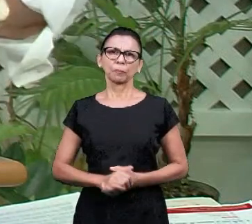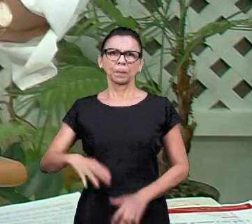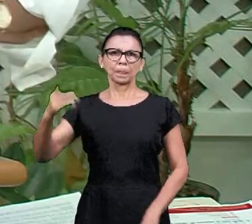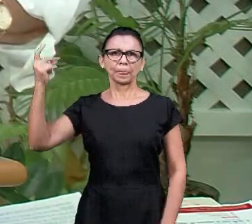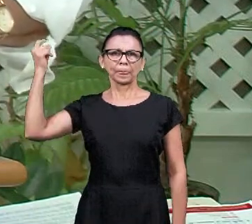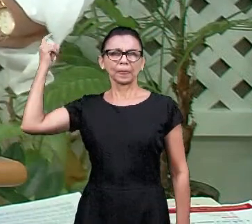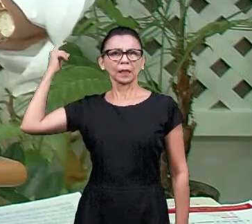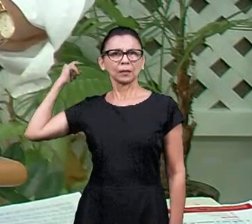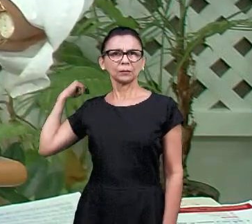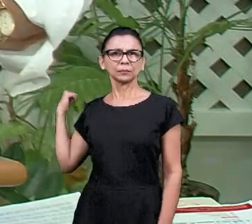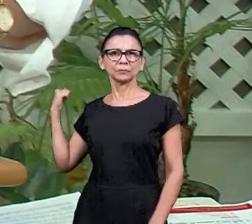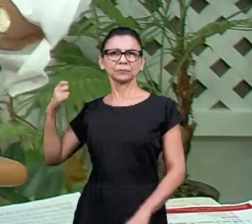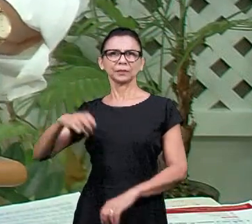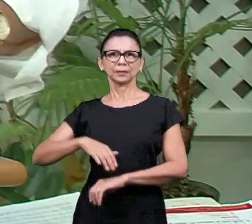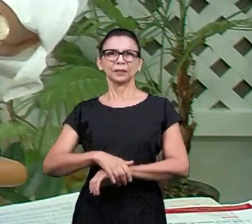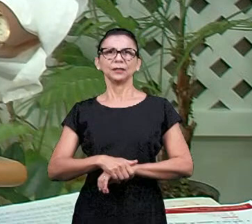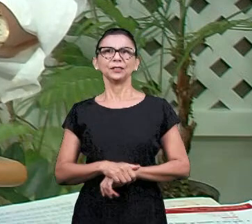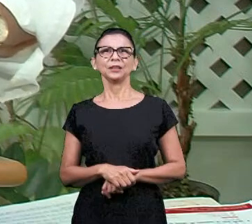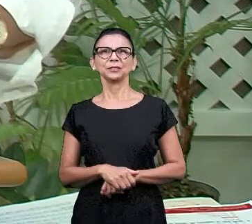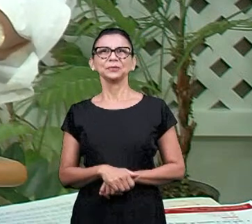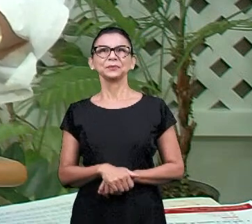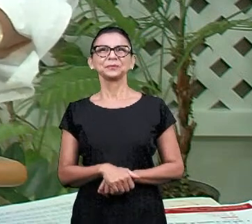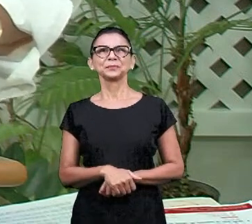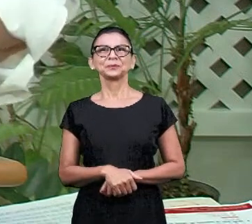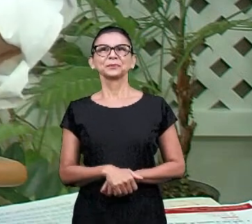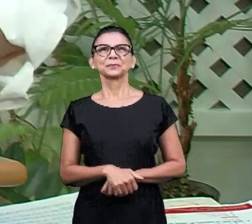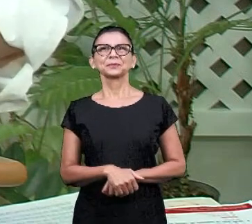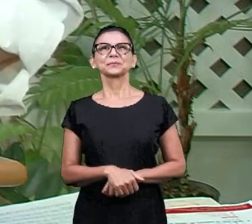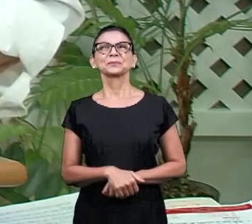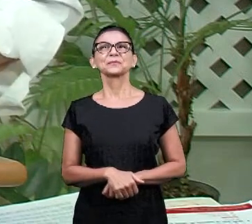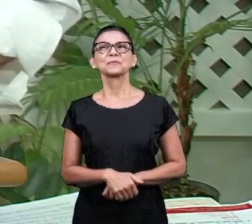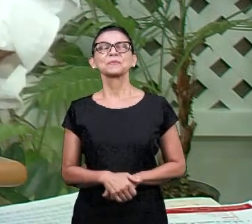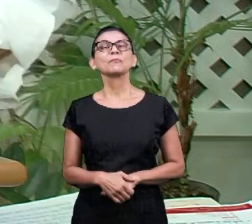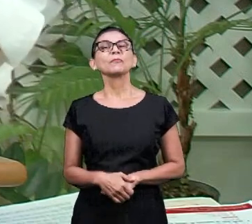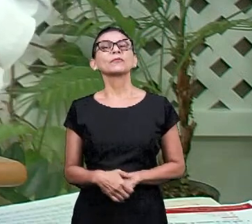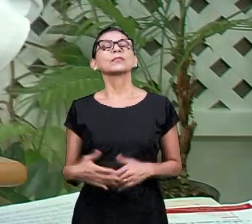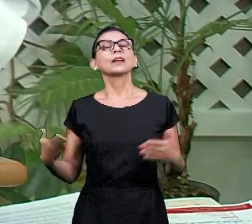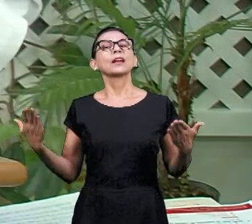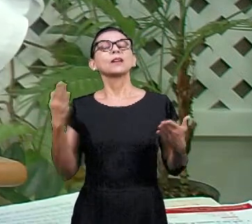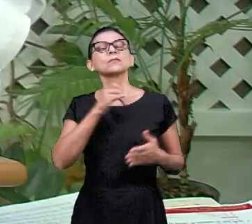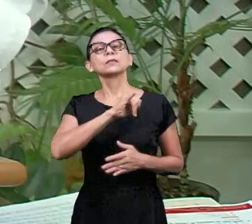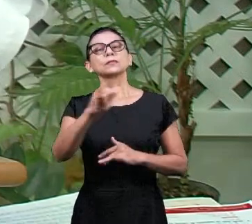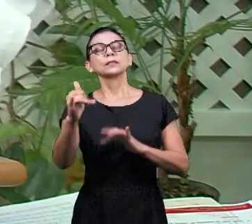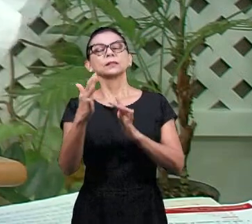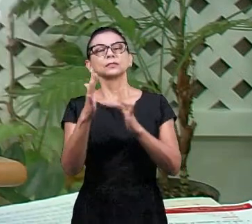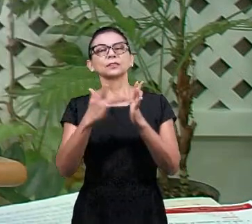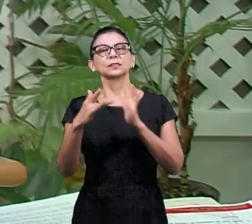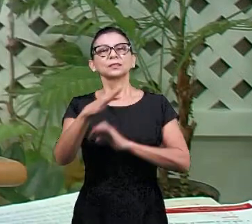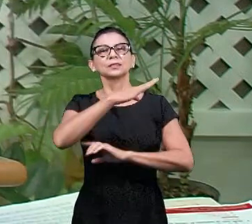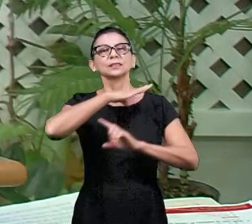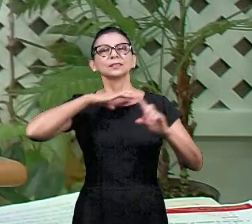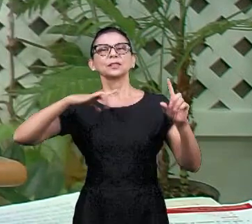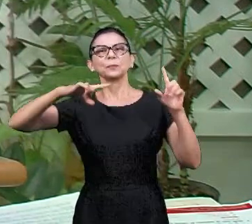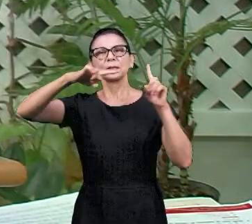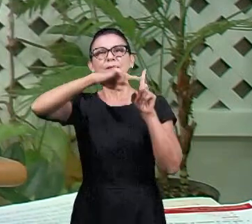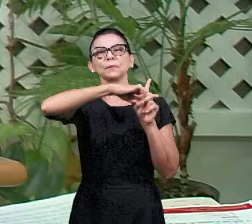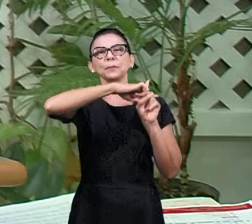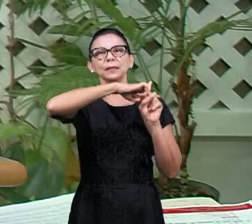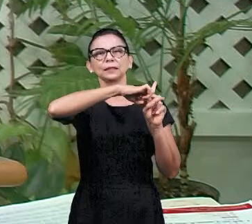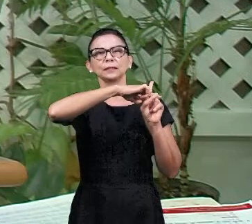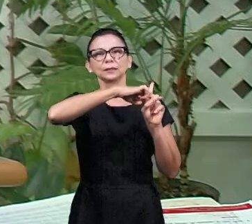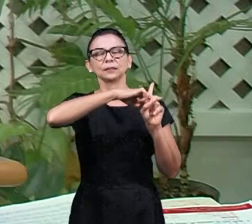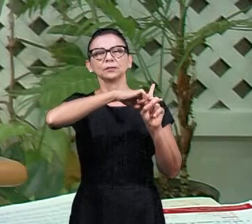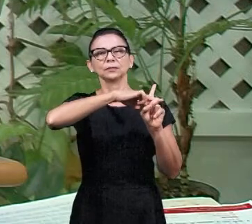trouver. Pour notre époque, c'est celle-ci, c'est mort-résurrection. C'est parler de Jésus, de sa mort-résurrection. Nous